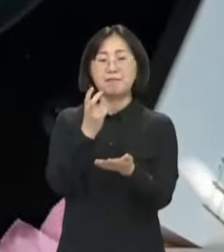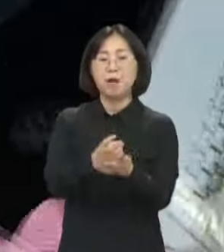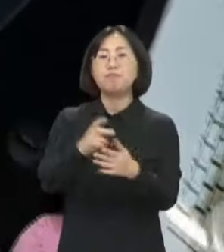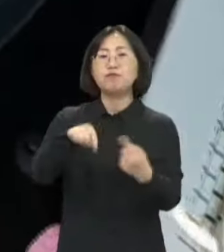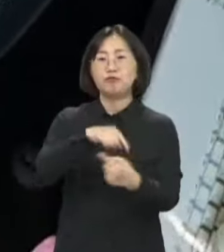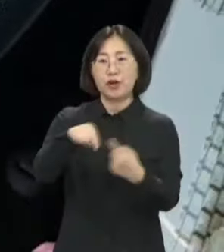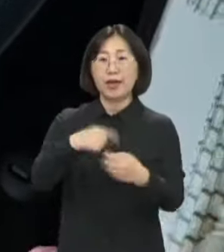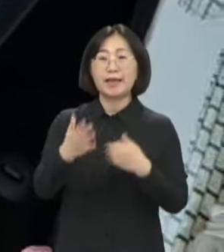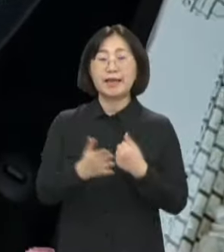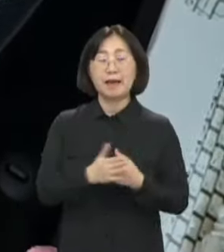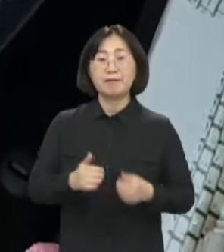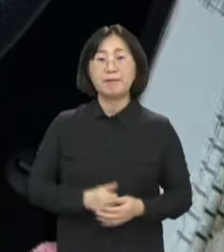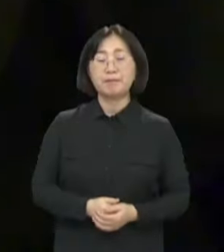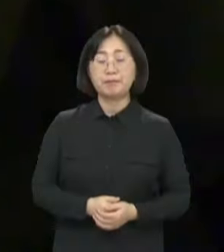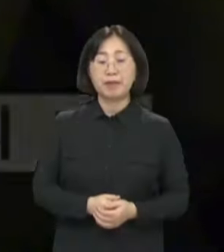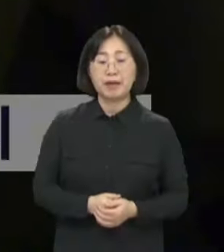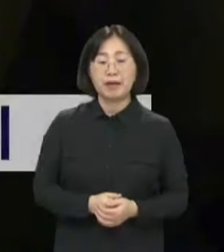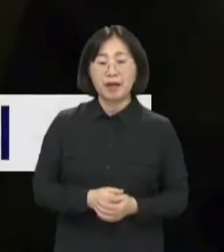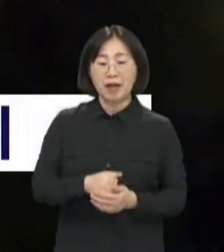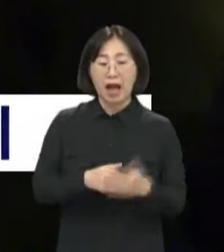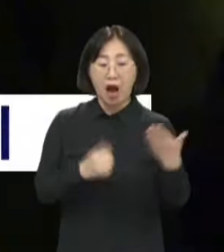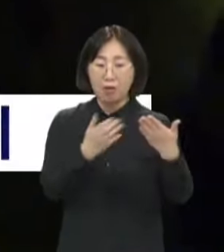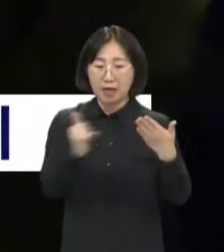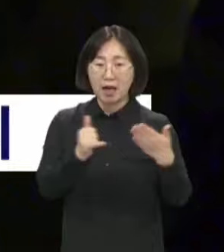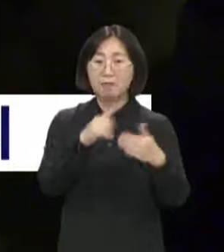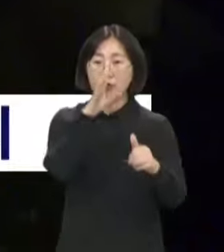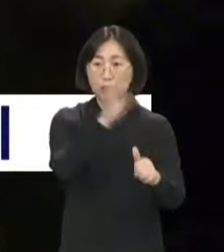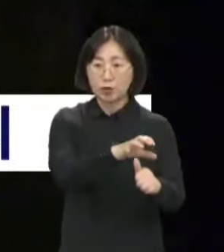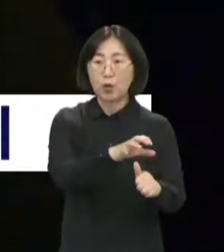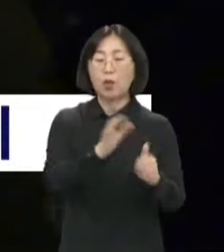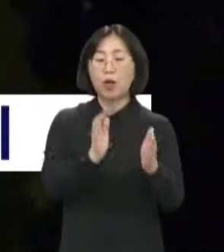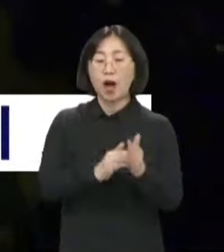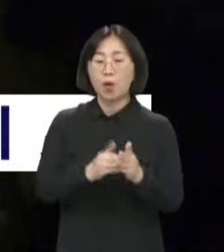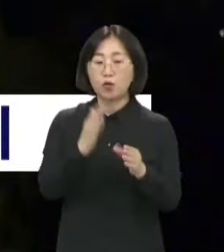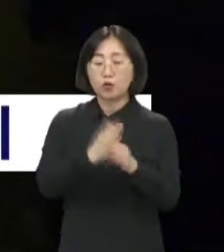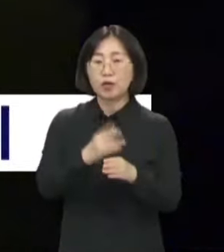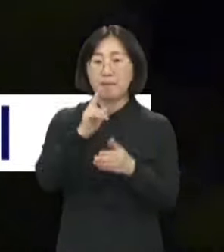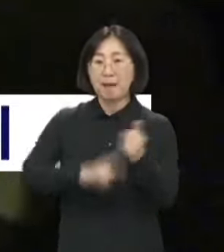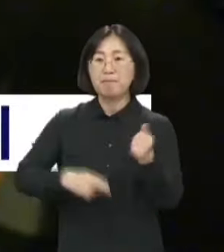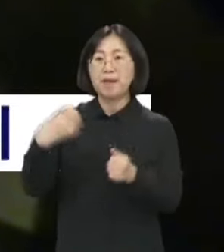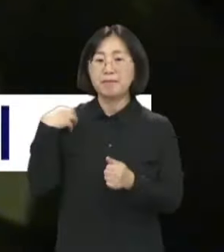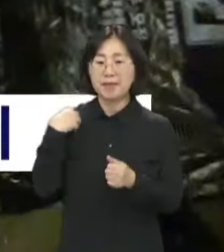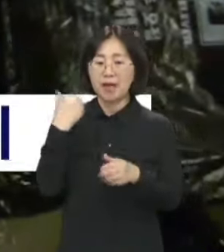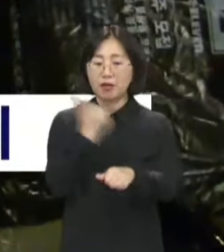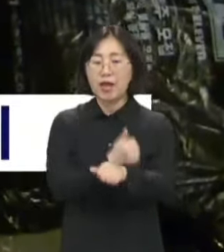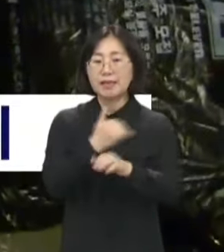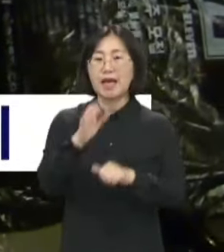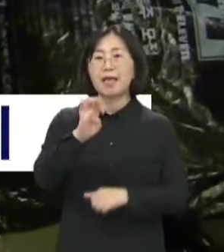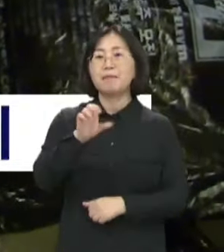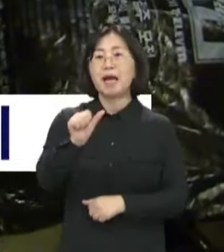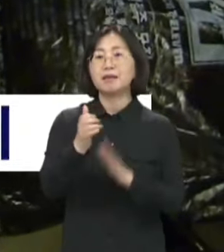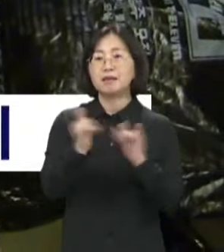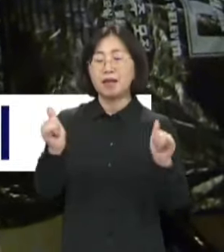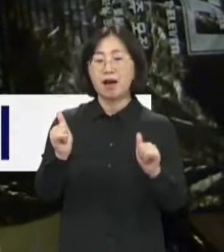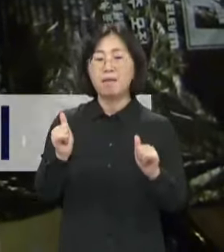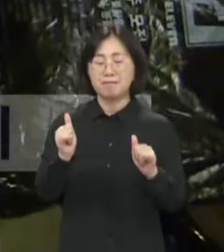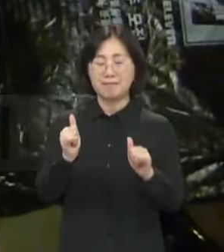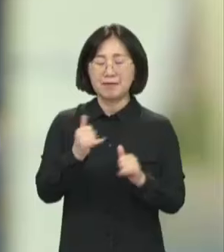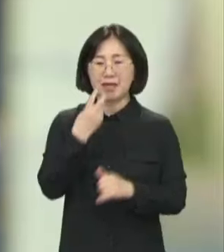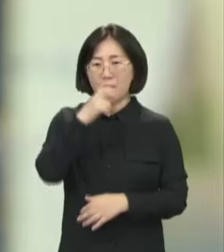때문입니다. 경찰은 A씨 등 9명을 구속하고 중간 유통책과 투약자 등 45명을 불구속